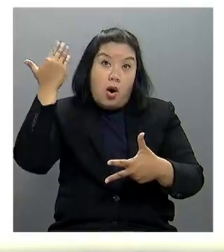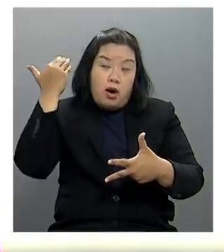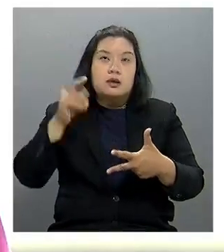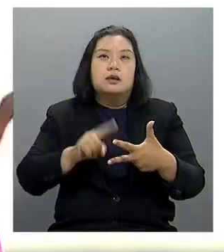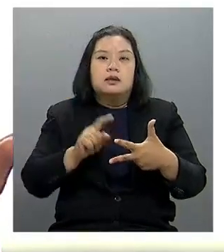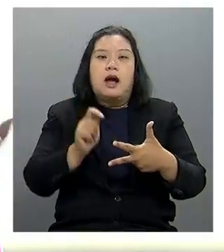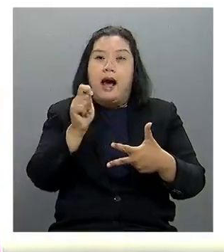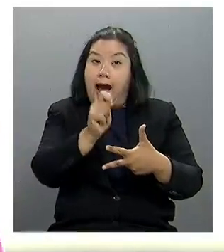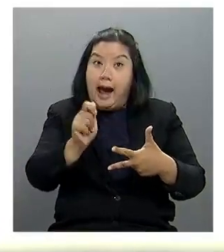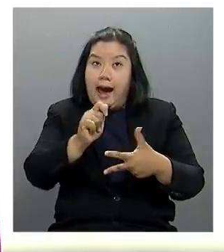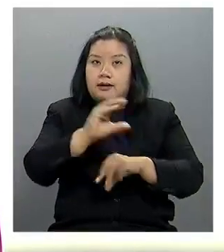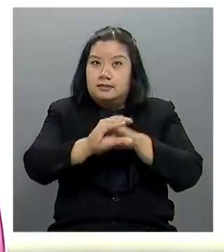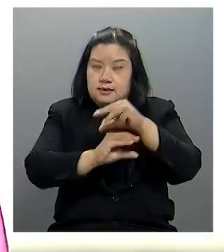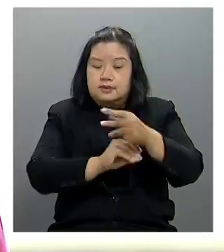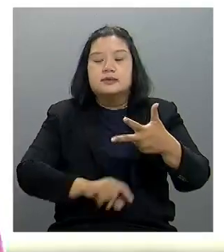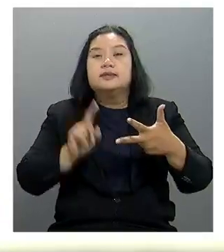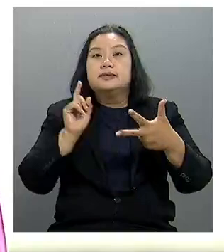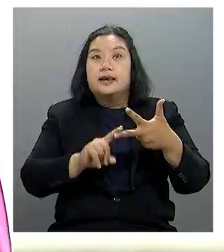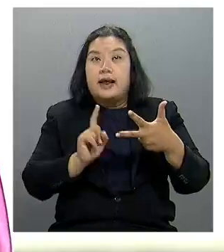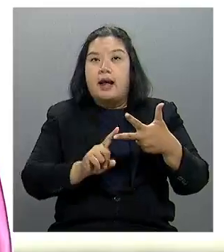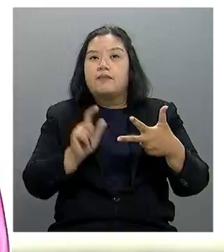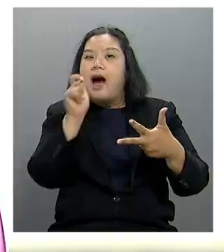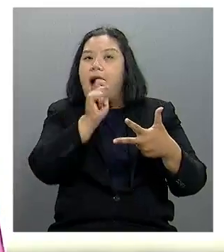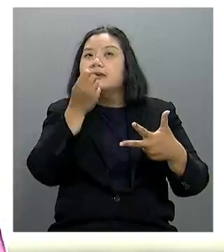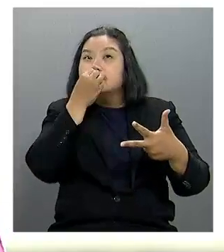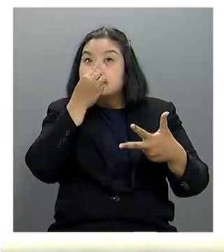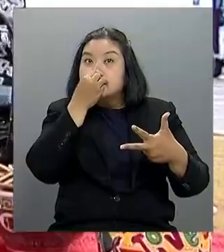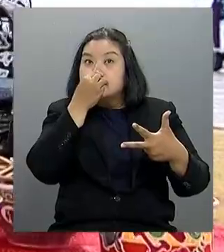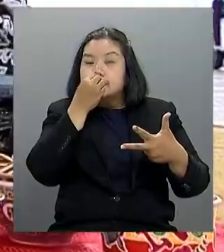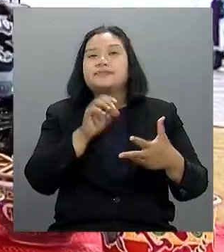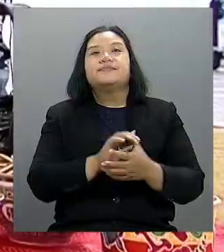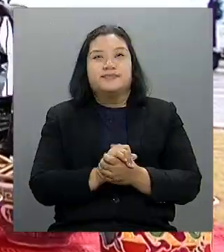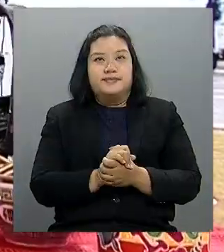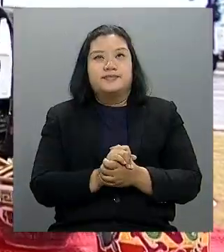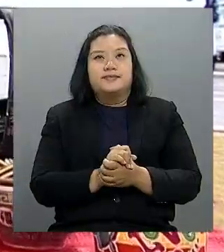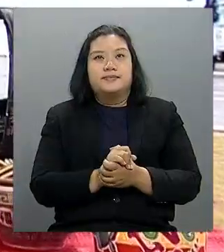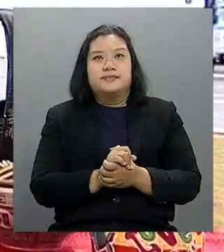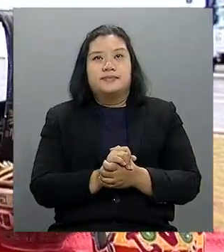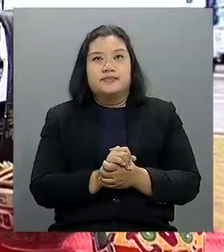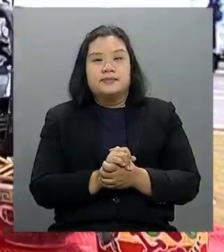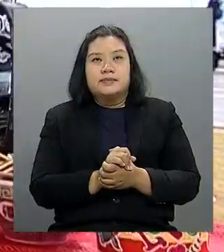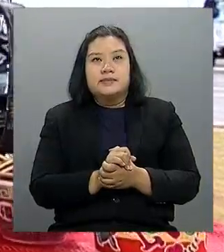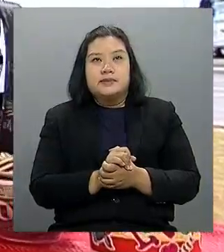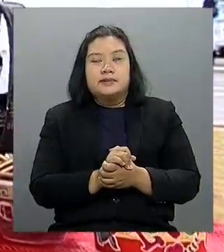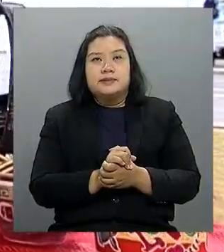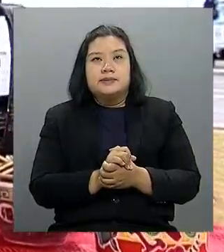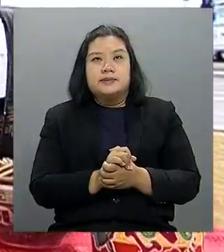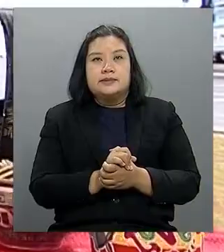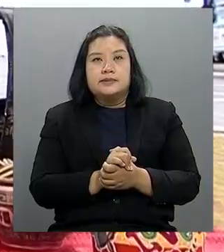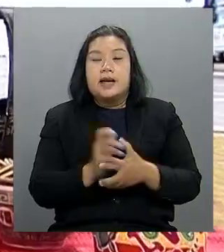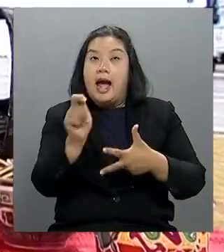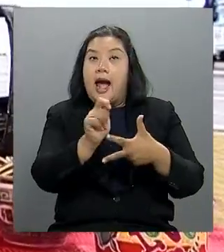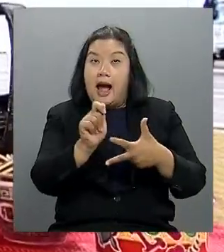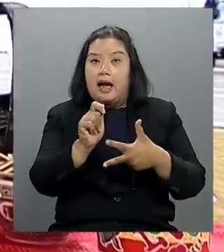ครับแล้วก็อาหารแล้วก็อาภรณ์นะครับอาคารก็ที่เรารู้จักนะฮะก็